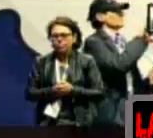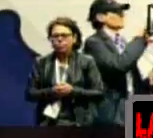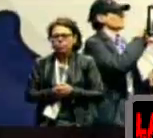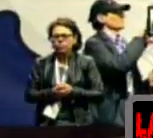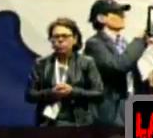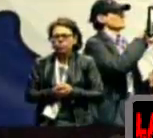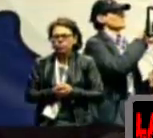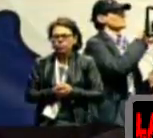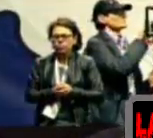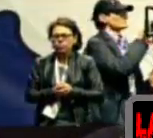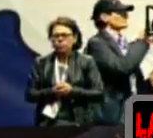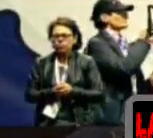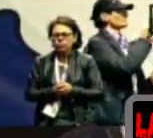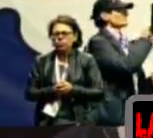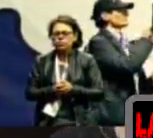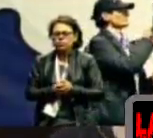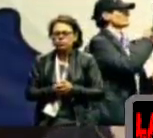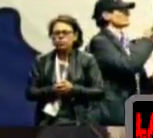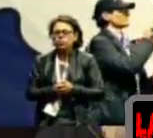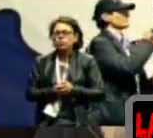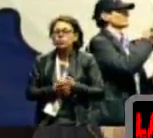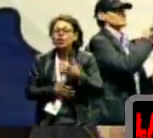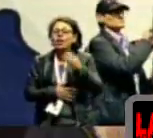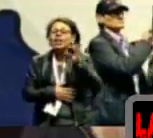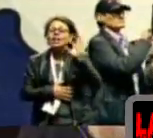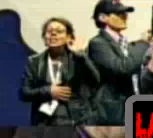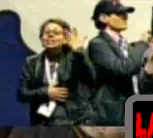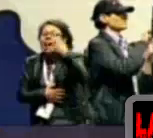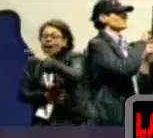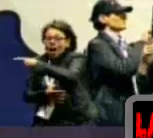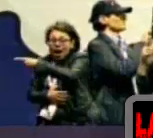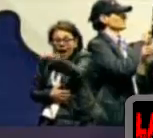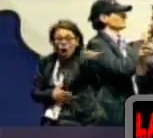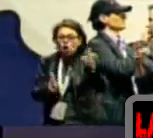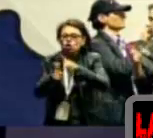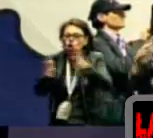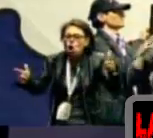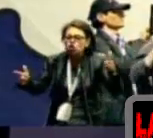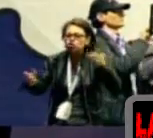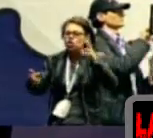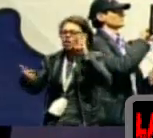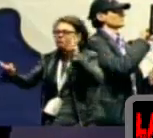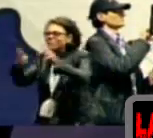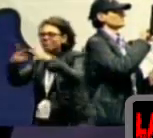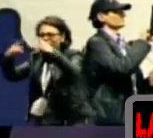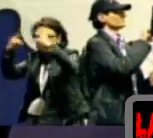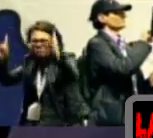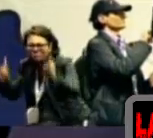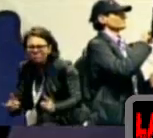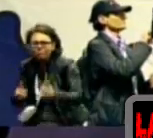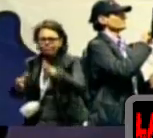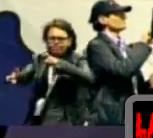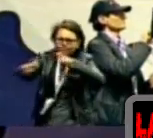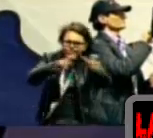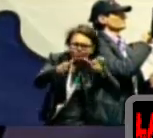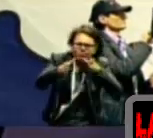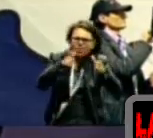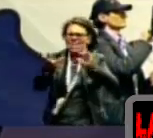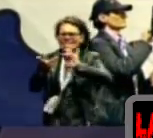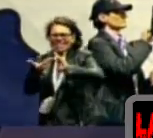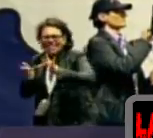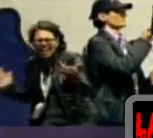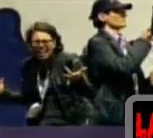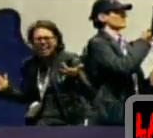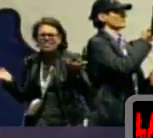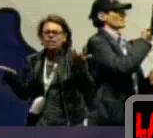però senza senza di voi che incontriamo ai banchetti con cui parliamo su internet sui social